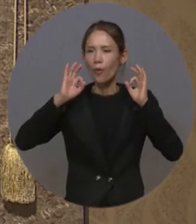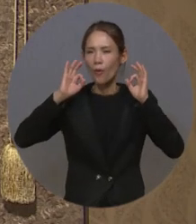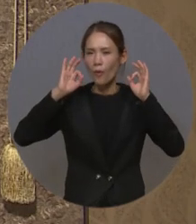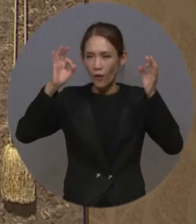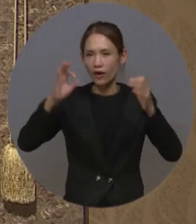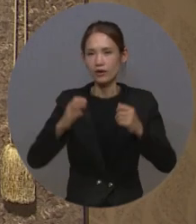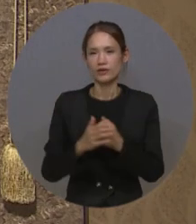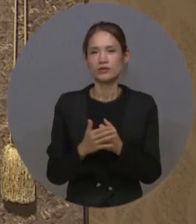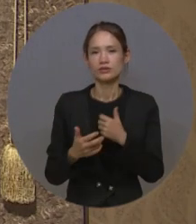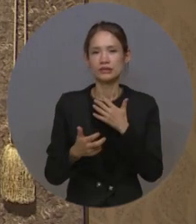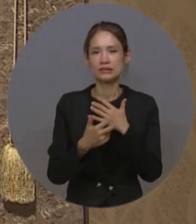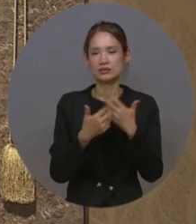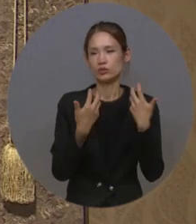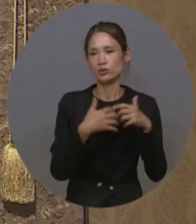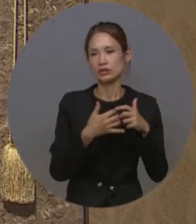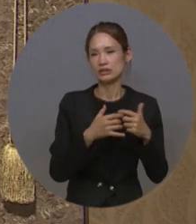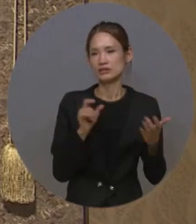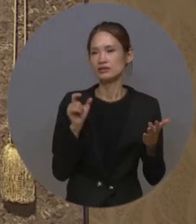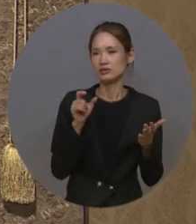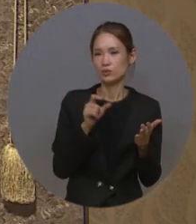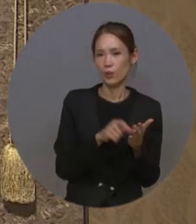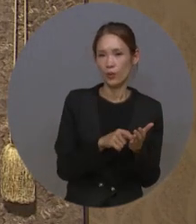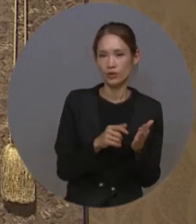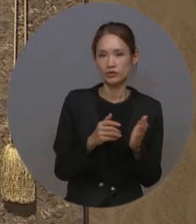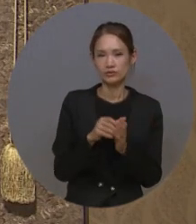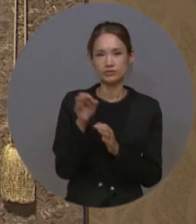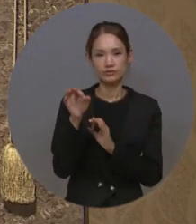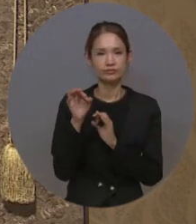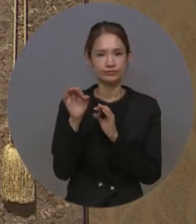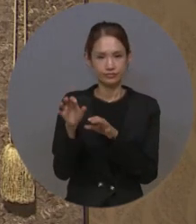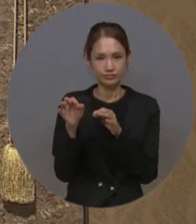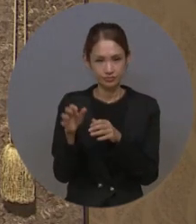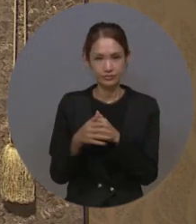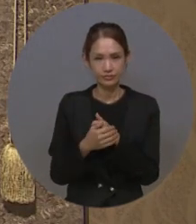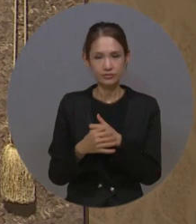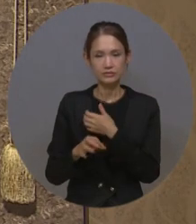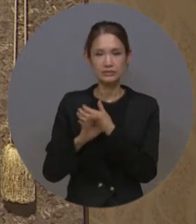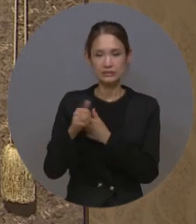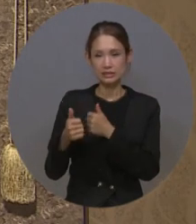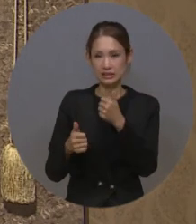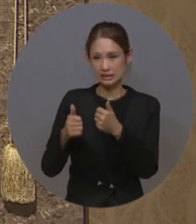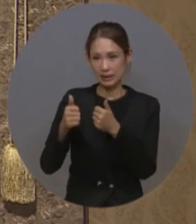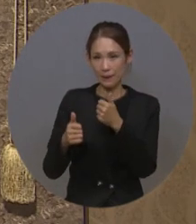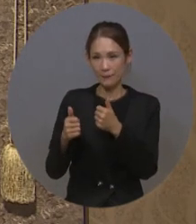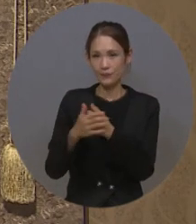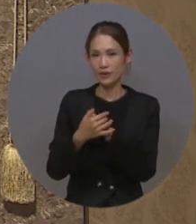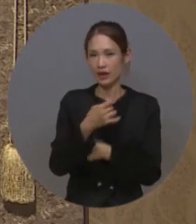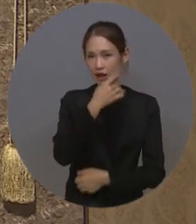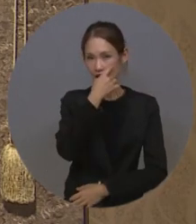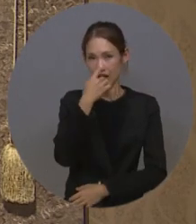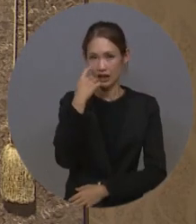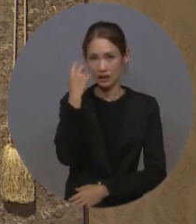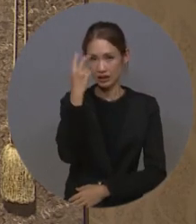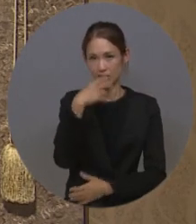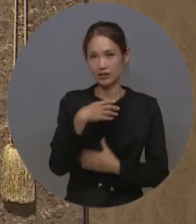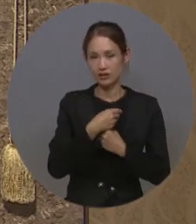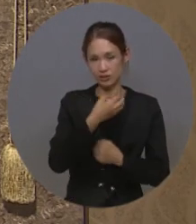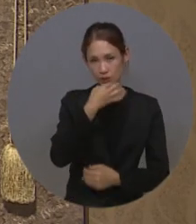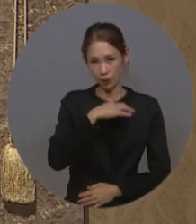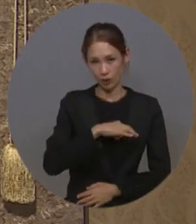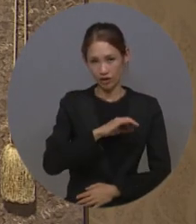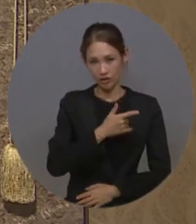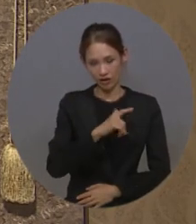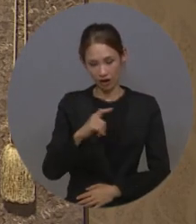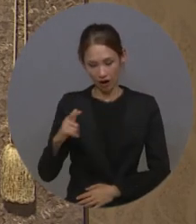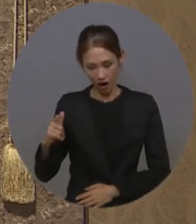의료기기 등록까지 하는데도 돈도 많이 들었고 네. 임상시험에서 또 검증을 또 안전성 그렇죠. 효과 그런 거 다